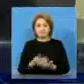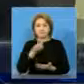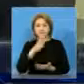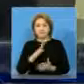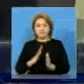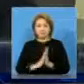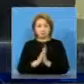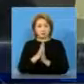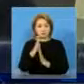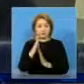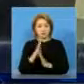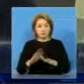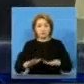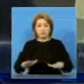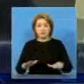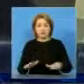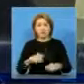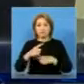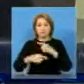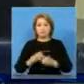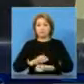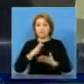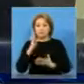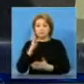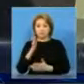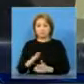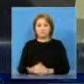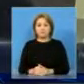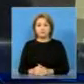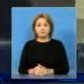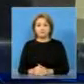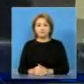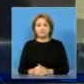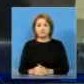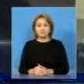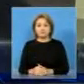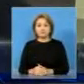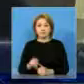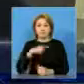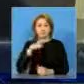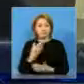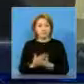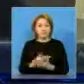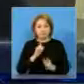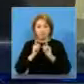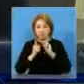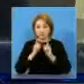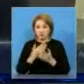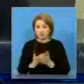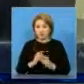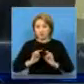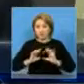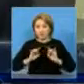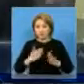өскен балаларымызды болашағы да жарқын болады. Соны біз ұмытпауымыз керек, соны біз айтуымыз керек, тікелей айту керек.